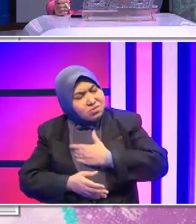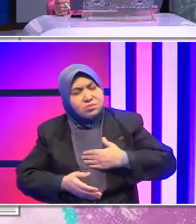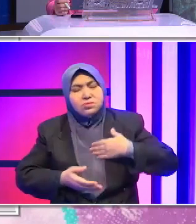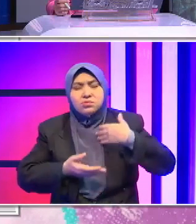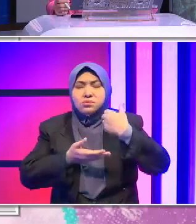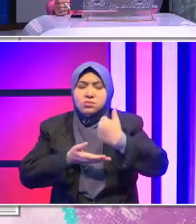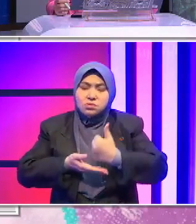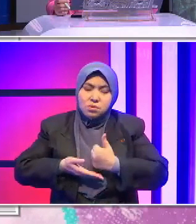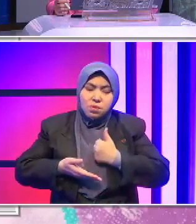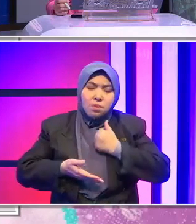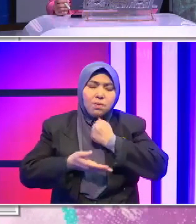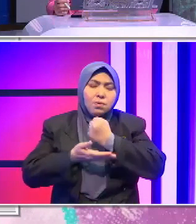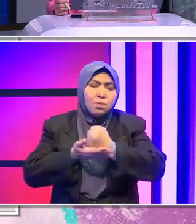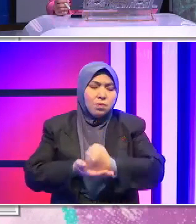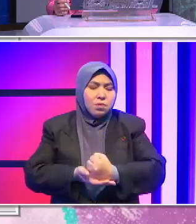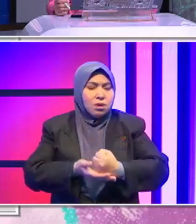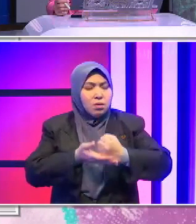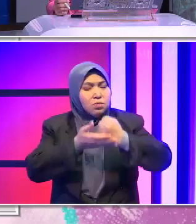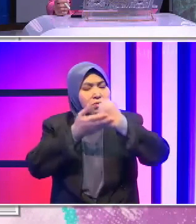إني